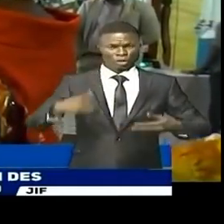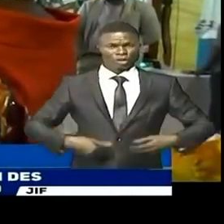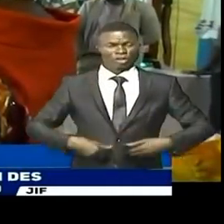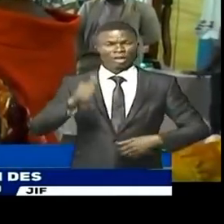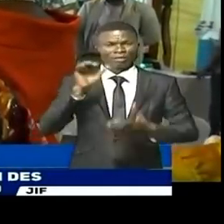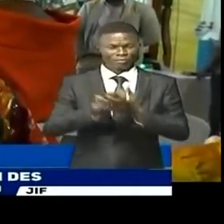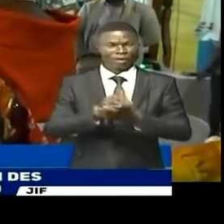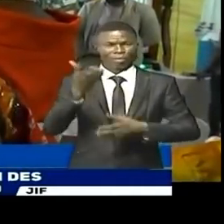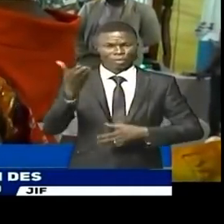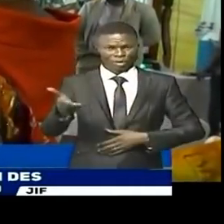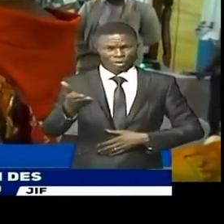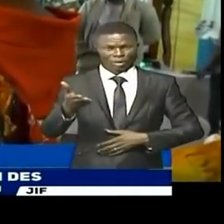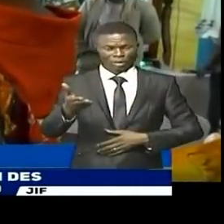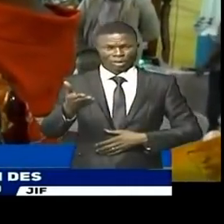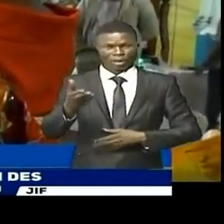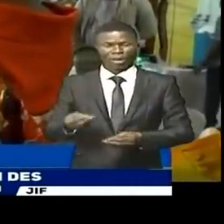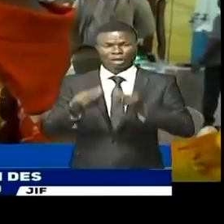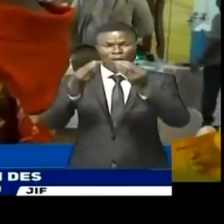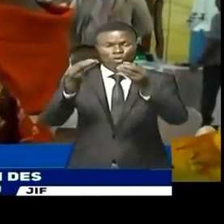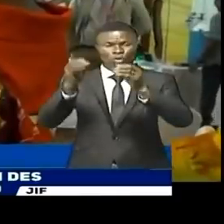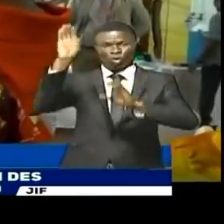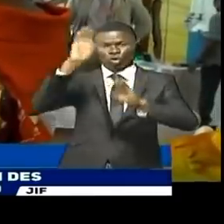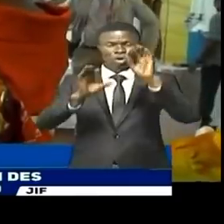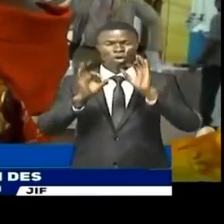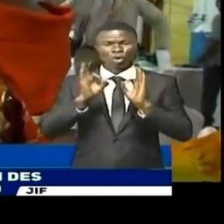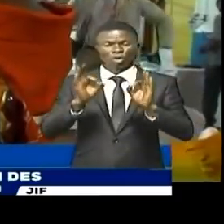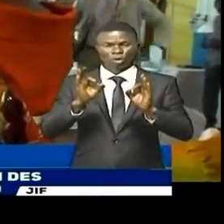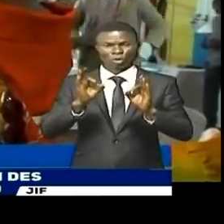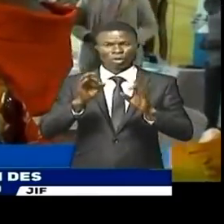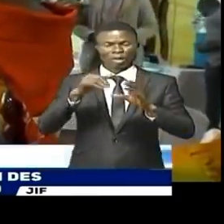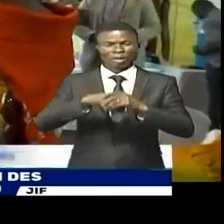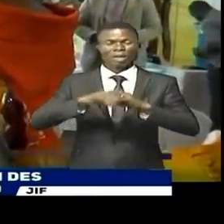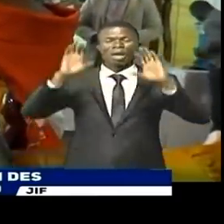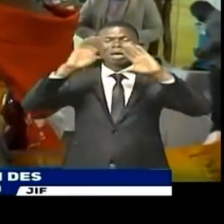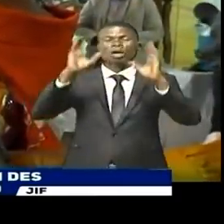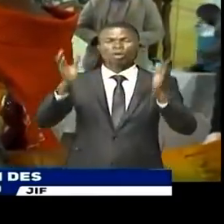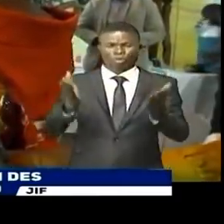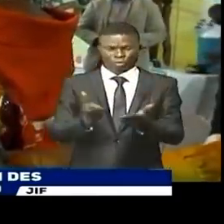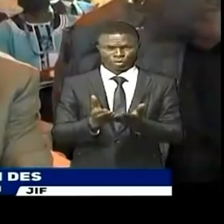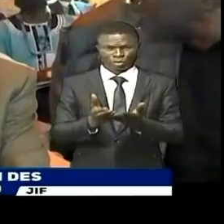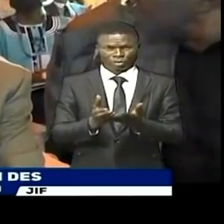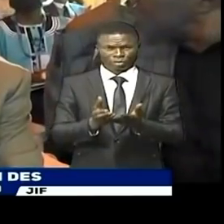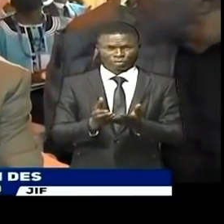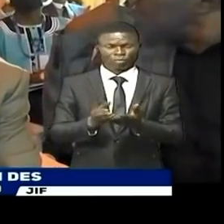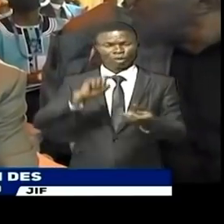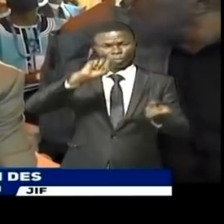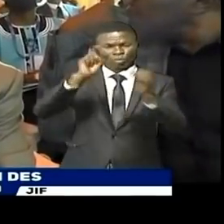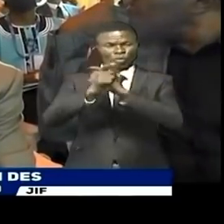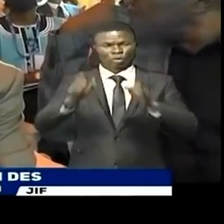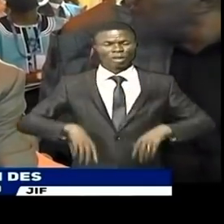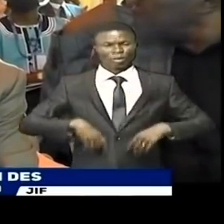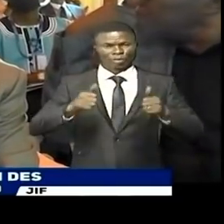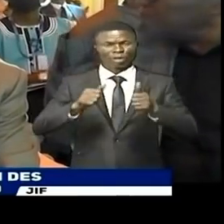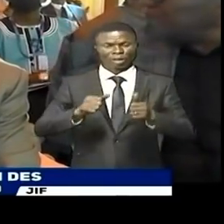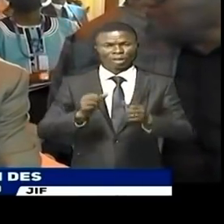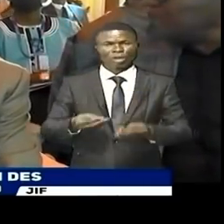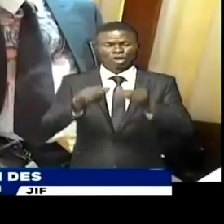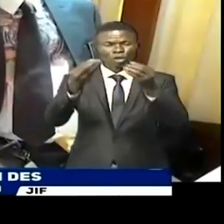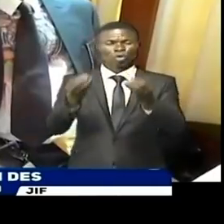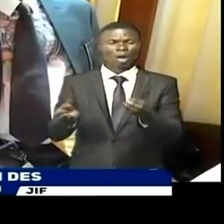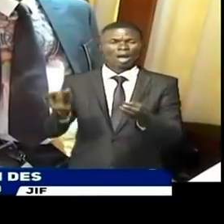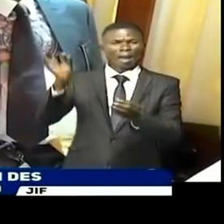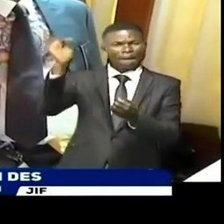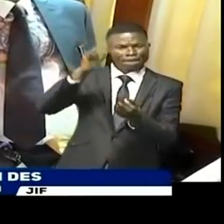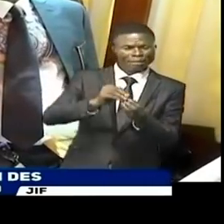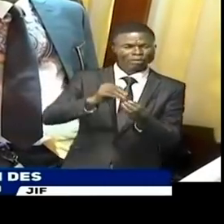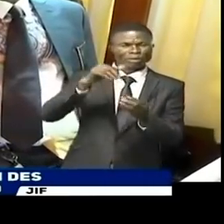ont ramené la science au niveau des communautés pour transformer la vie pour apporter un plus dans les